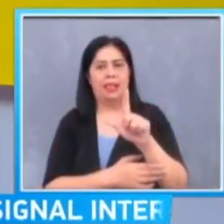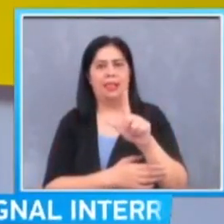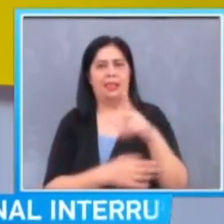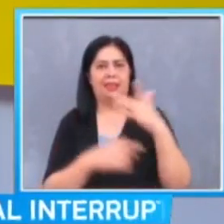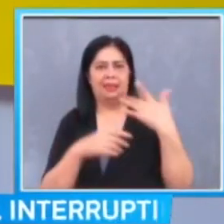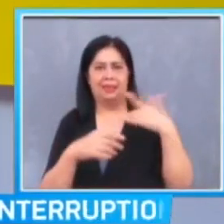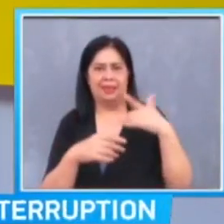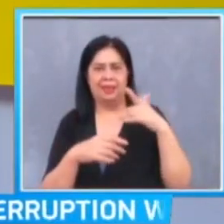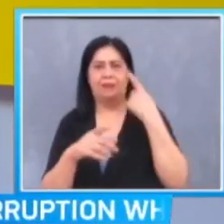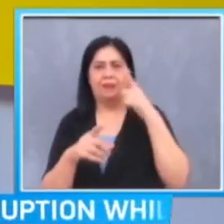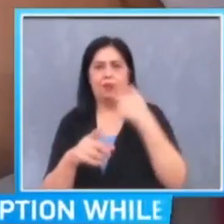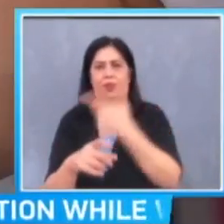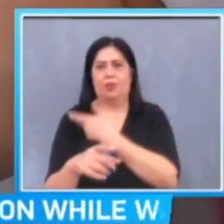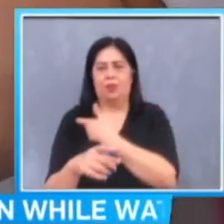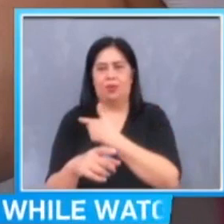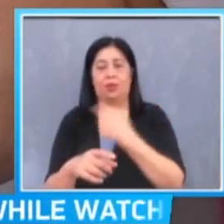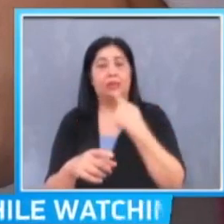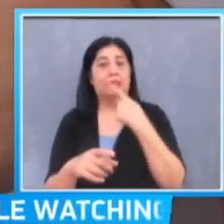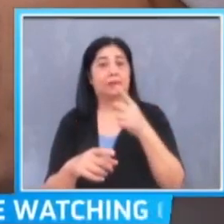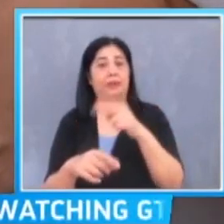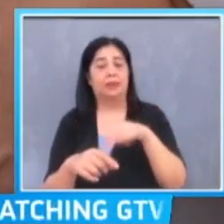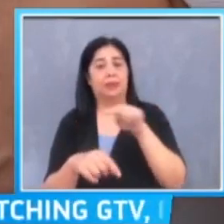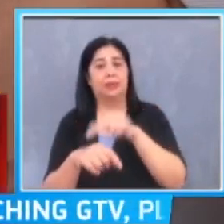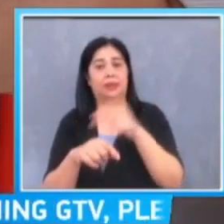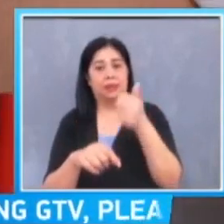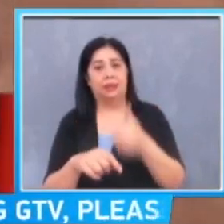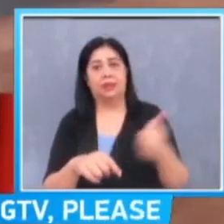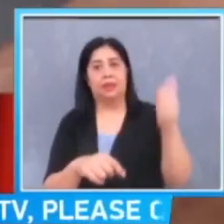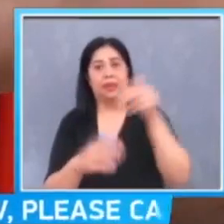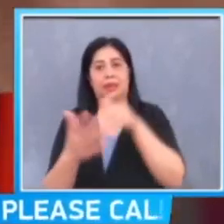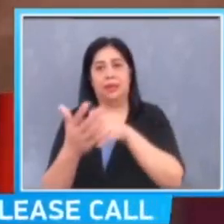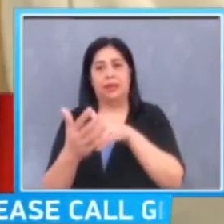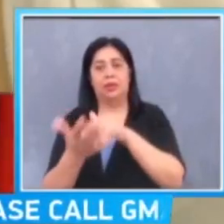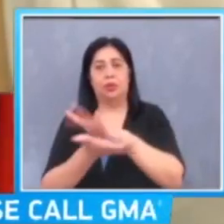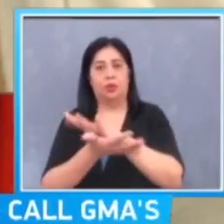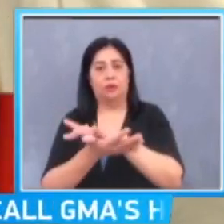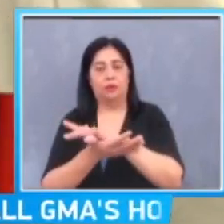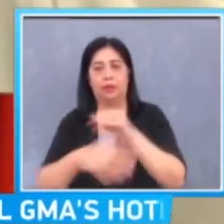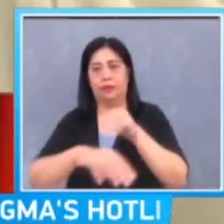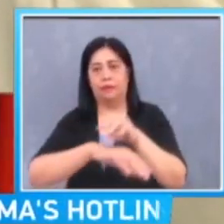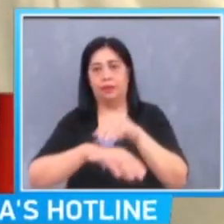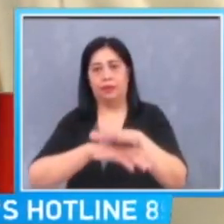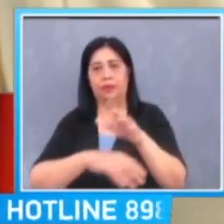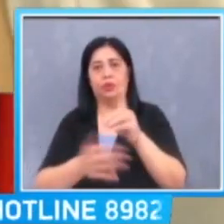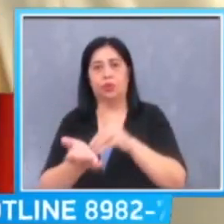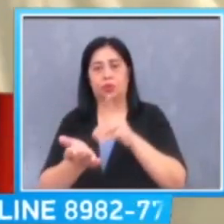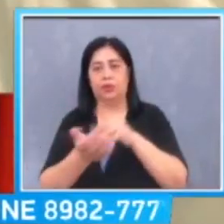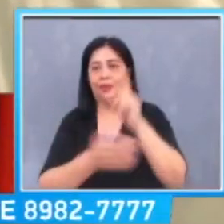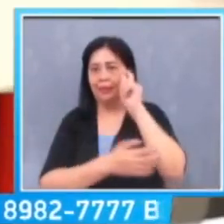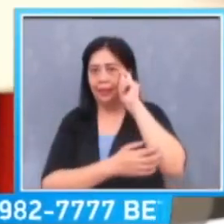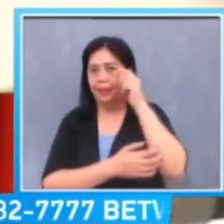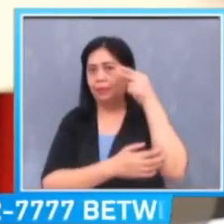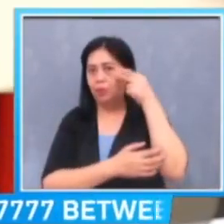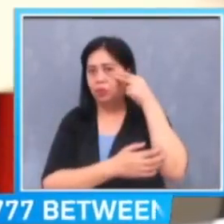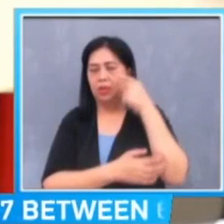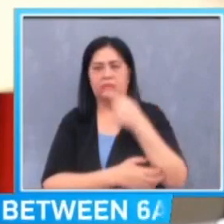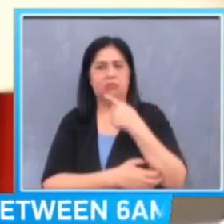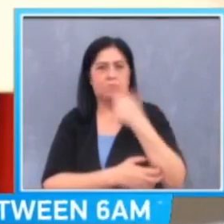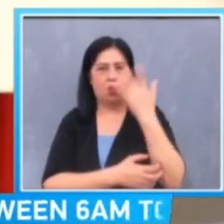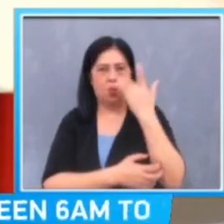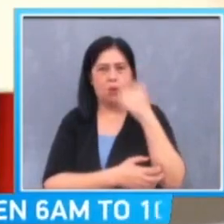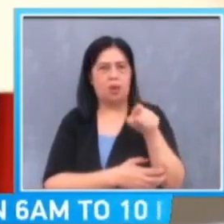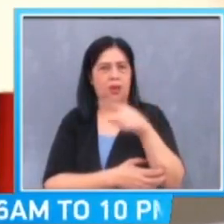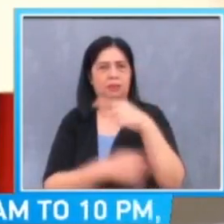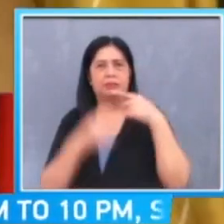rito. Ayon kay National Task Force Against COVID-19 Medical Advisor Dr. Ted Herbosa. Sinabi po niya yan kasunod ng pahayag ni